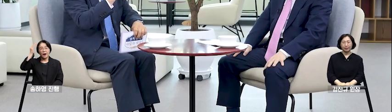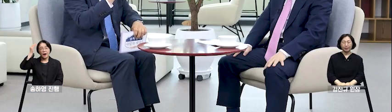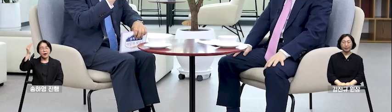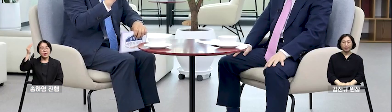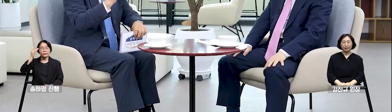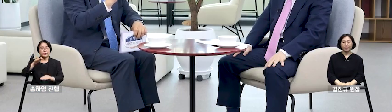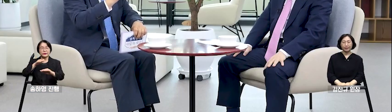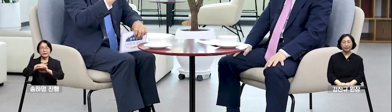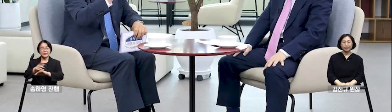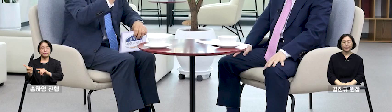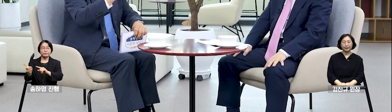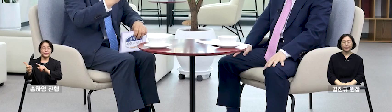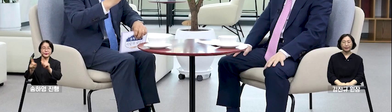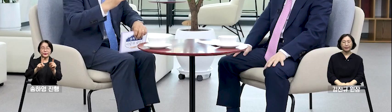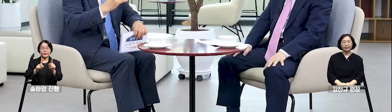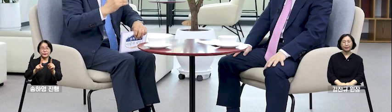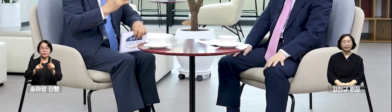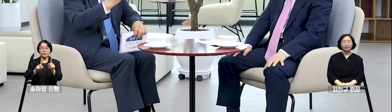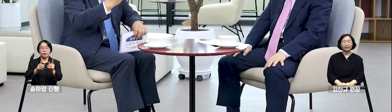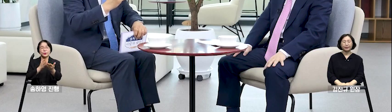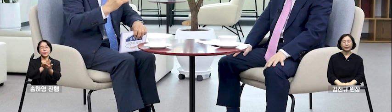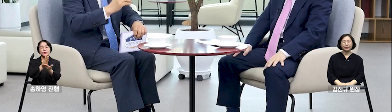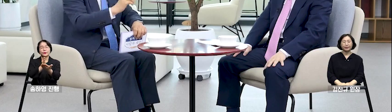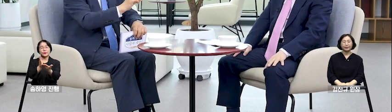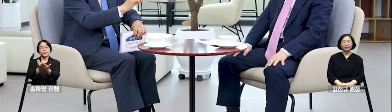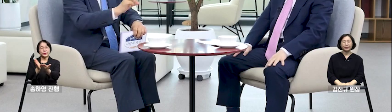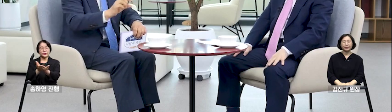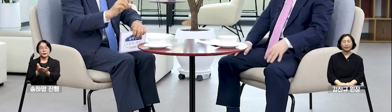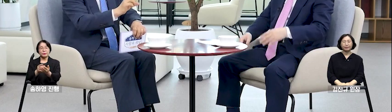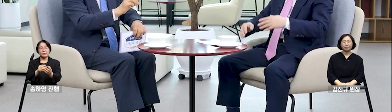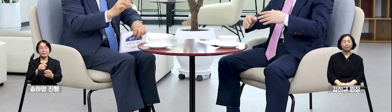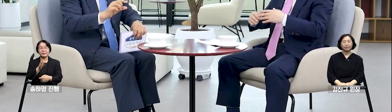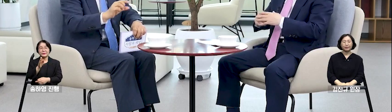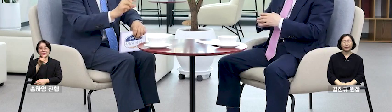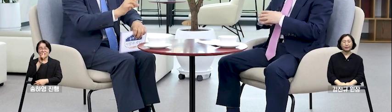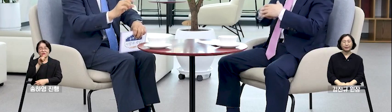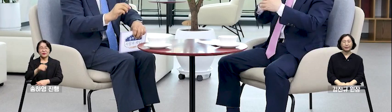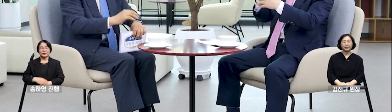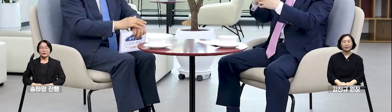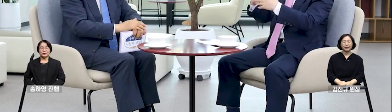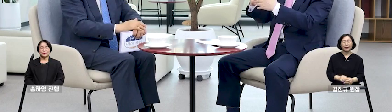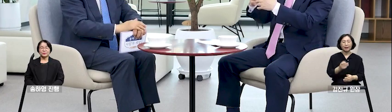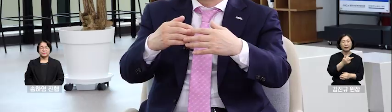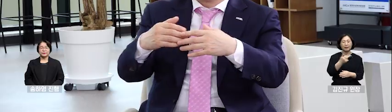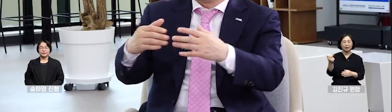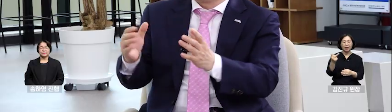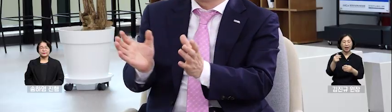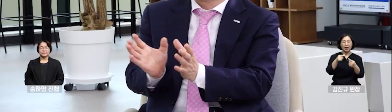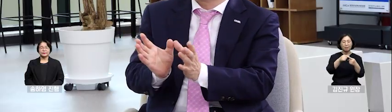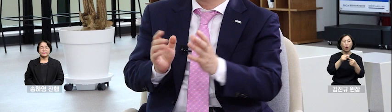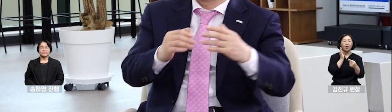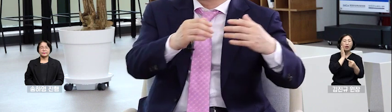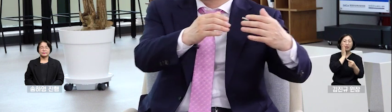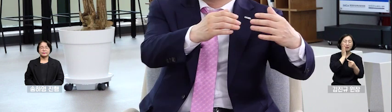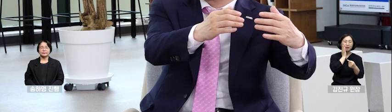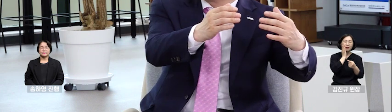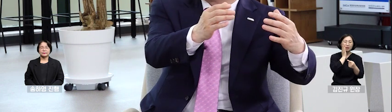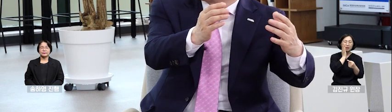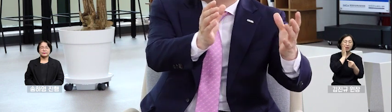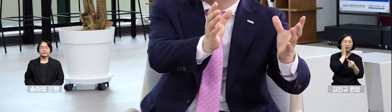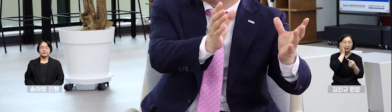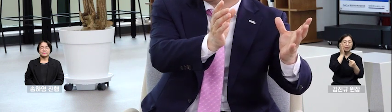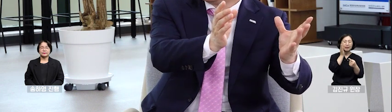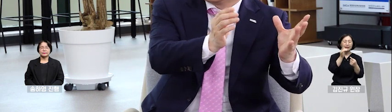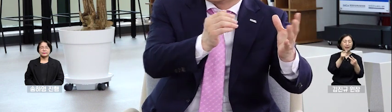권유리 렌은 분야가 여러개 이쪽 그중에 이제 크게 인 트 근데 그게 뭐 그림 하고 탈